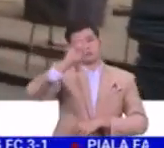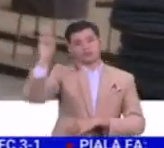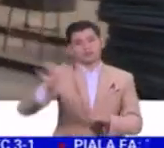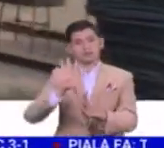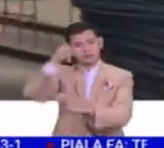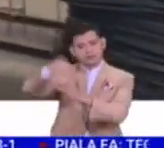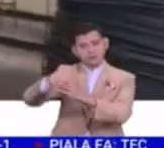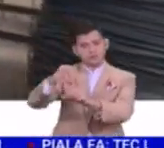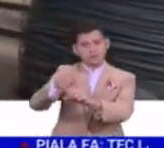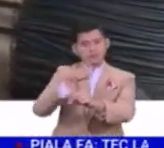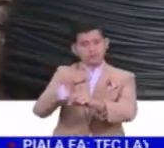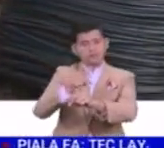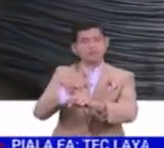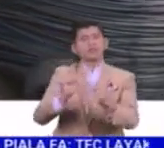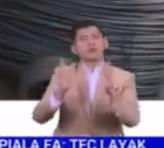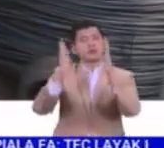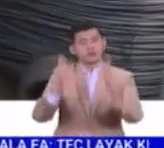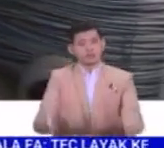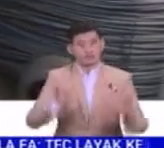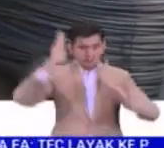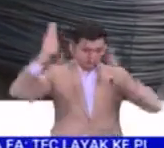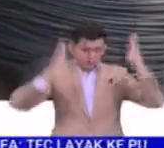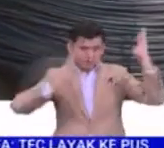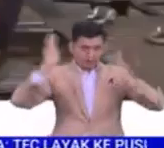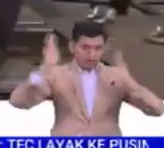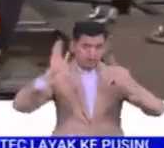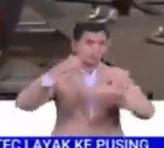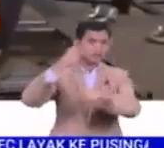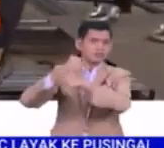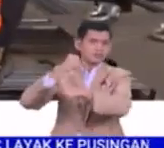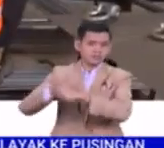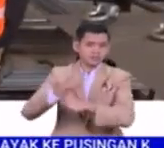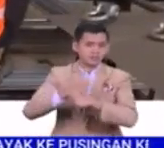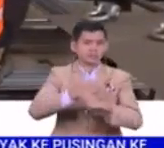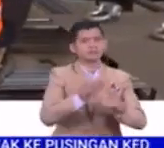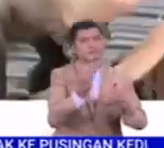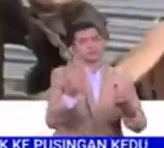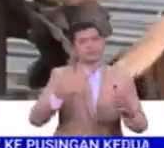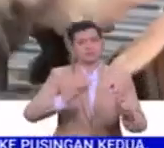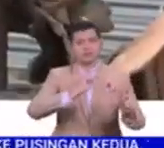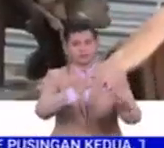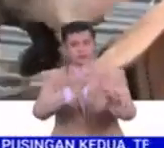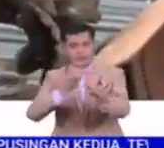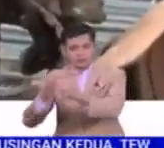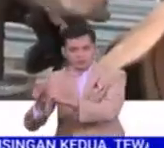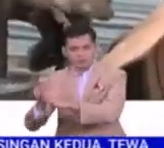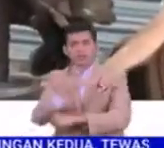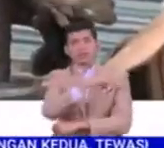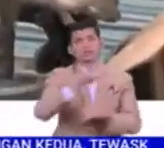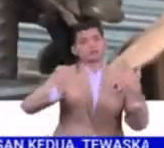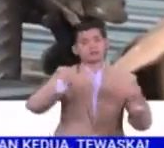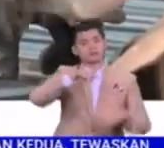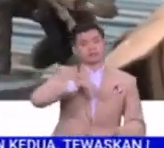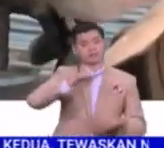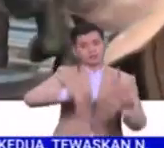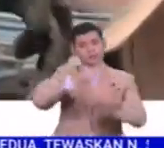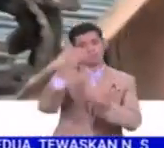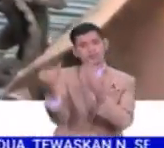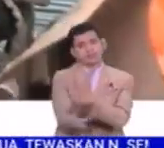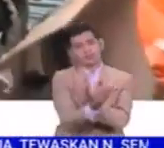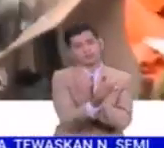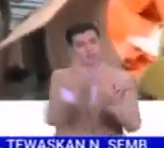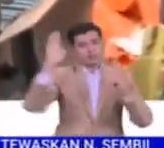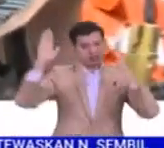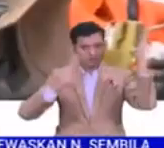penyertaan adalah daripada kontraktor tempatan membabitkan kerja-kerja sivil. Malah pemilik projek iaitu Malaysia Rail Link